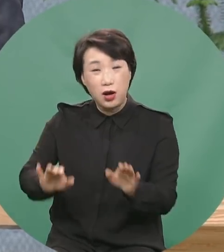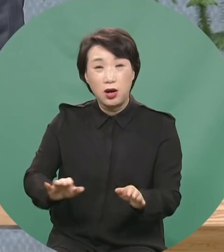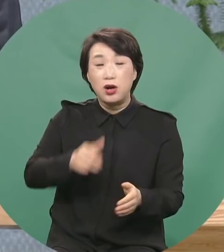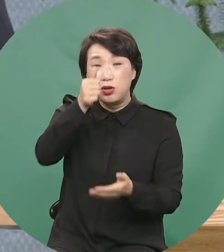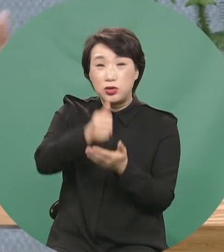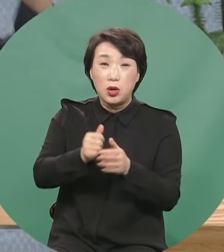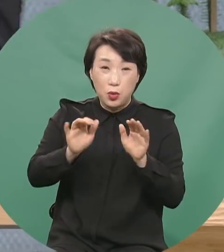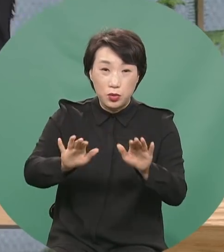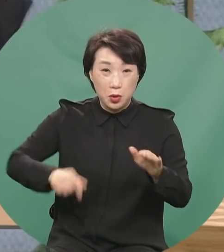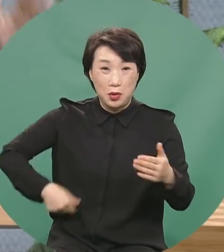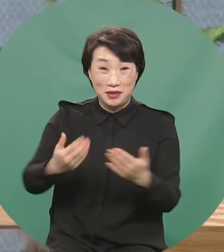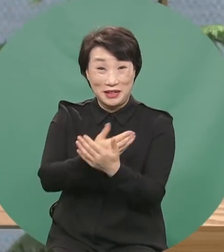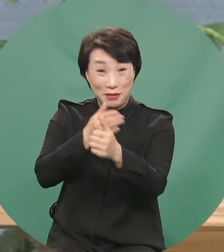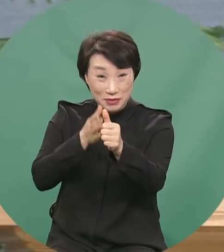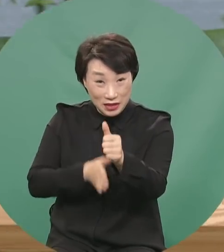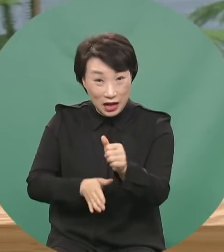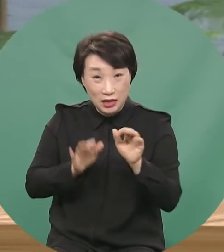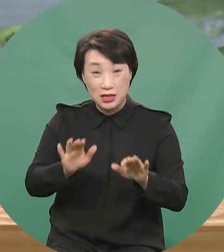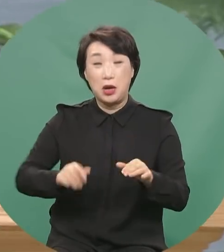그러면